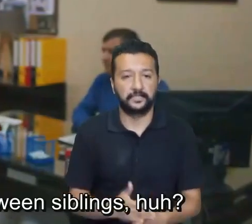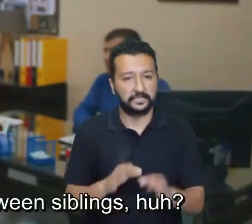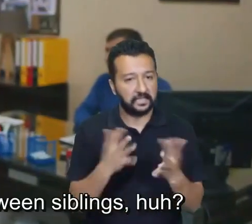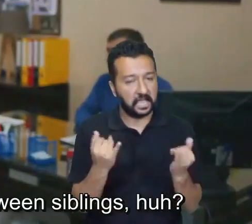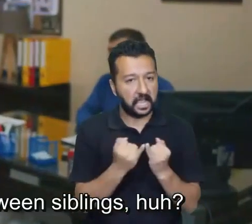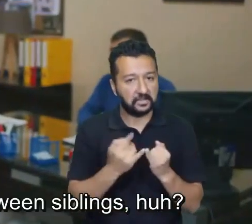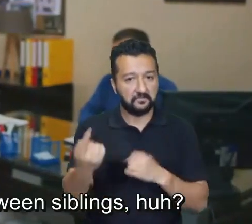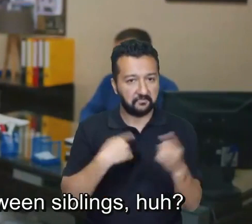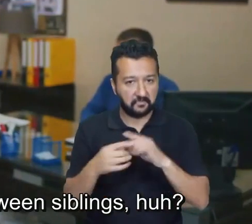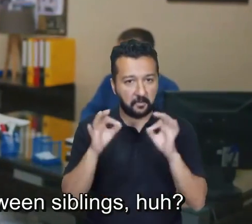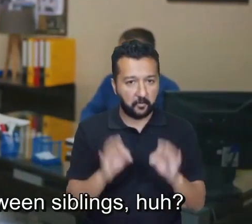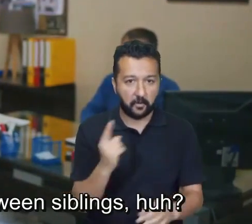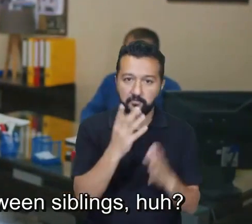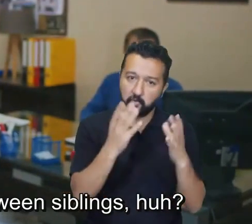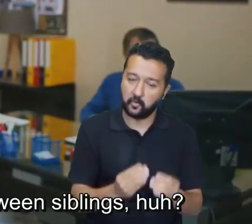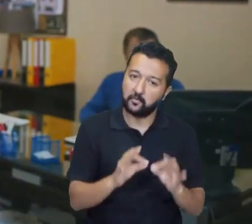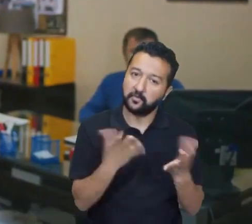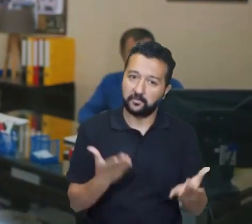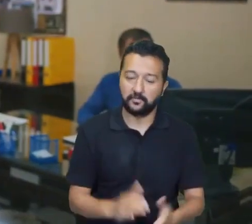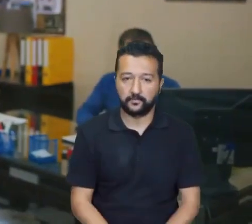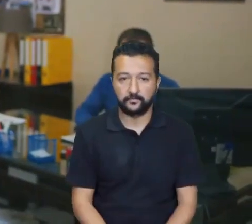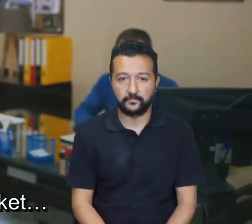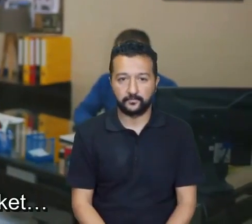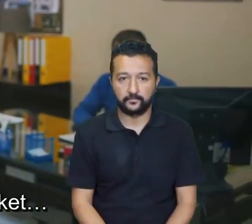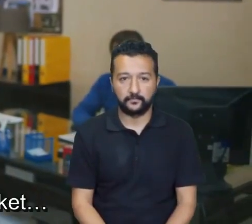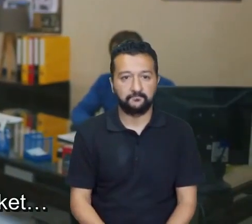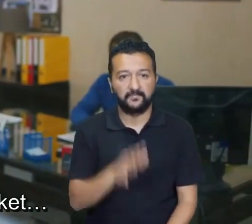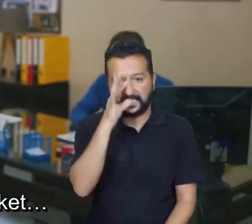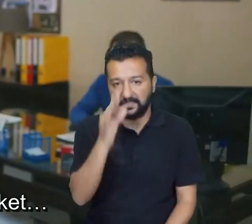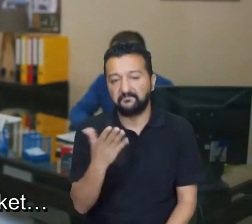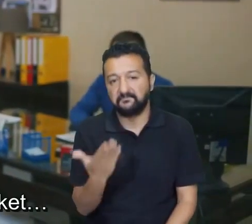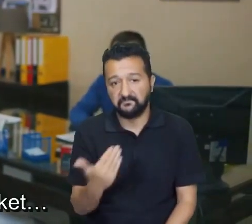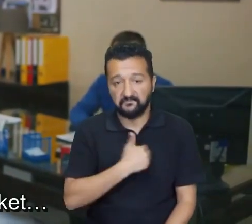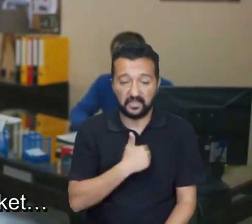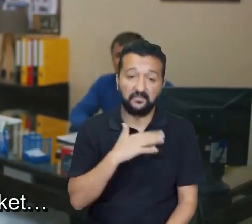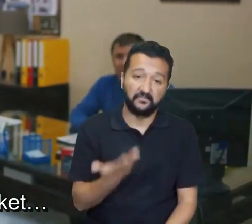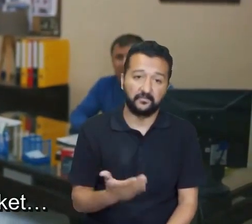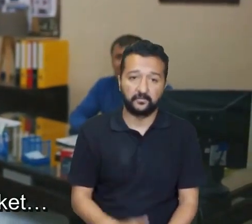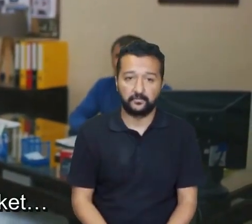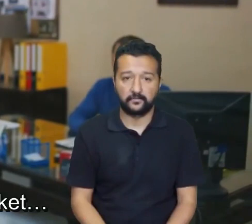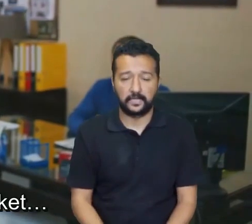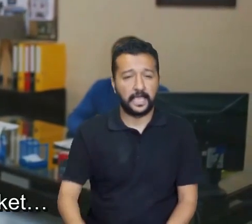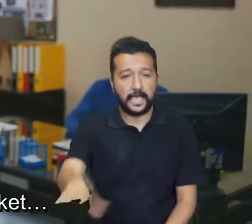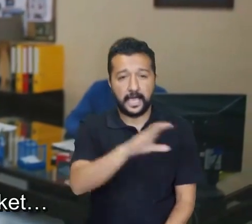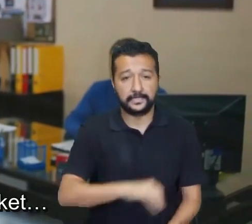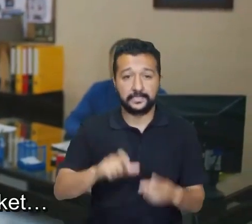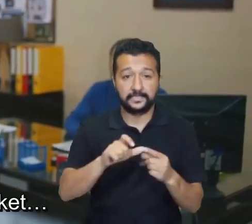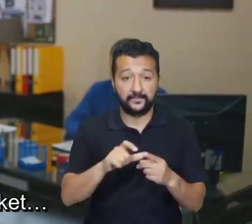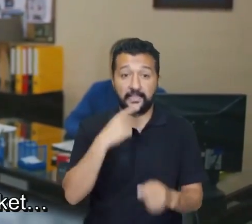Demek kardeşler arasında da böyle bir şey olabiliyormuş ha. Ki ben her